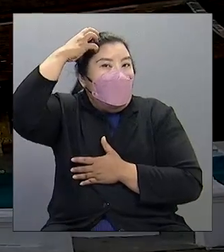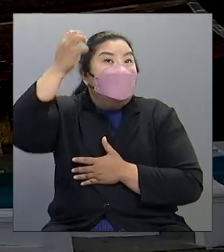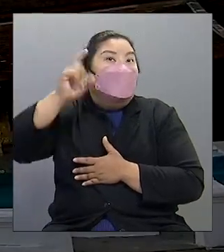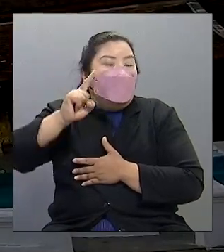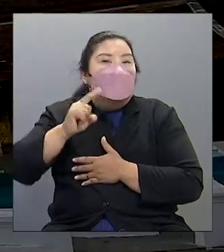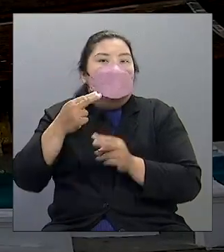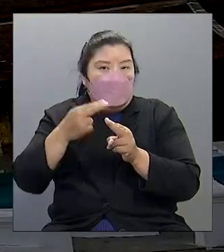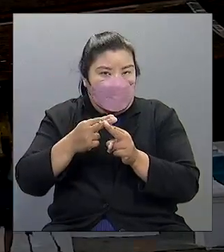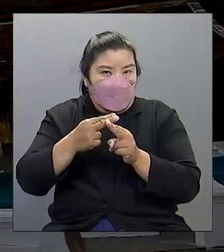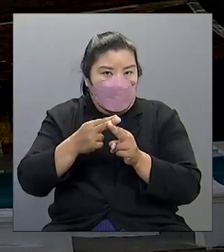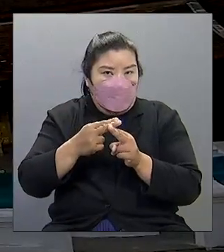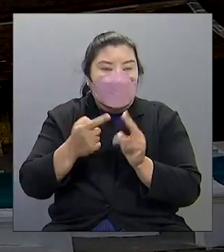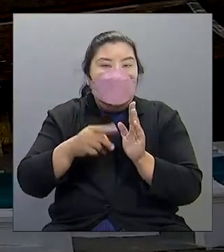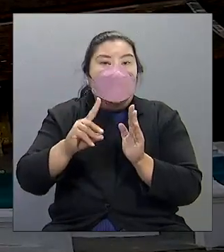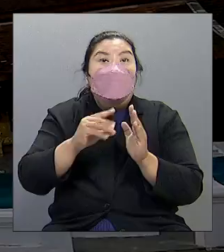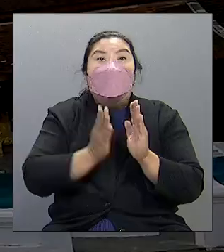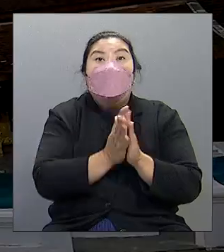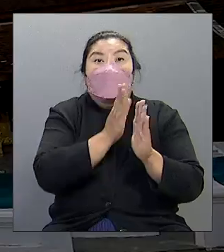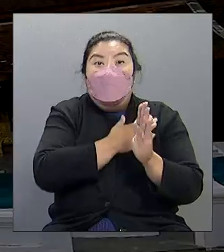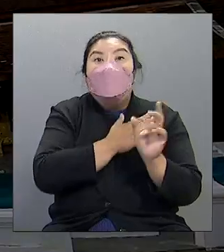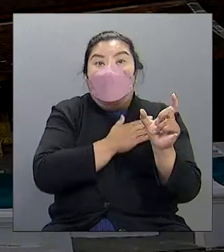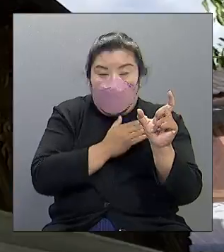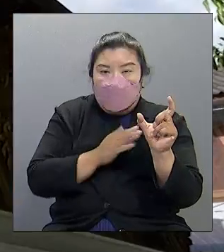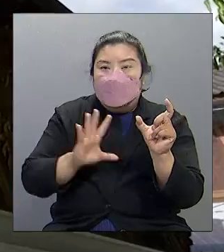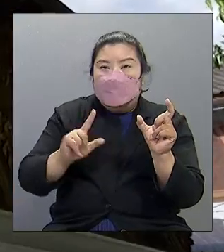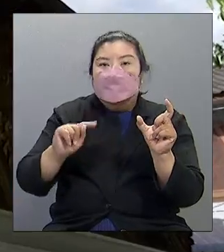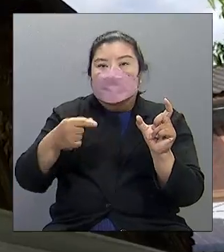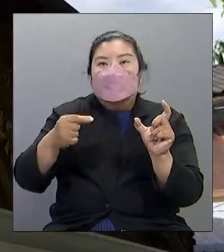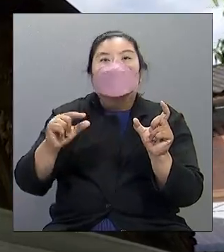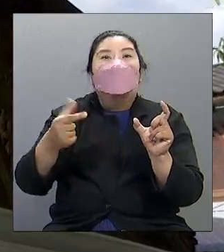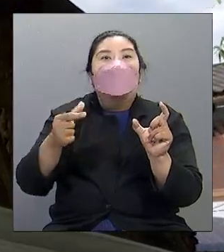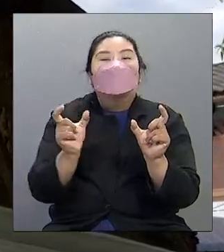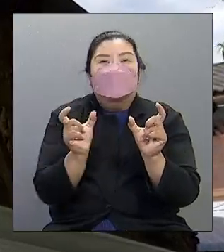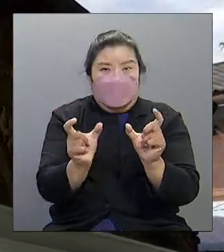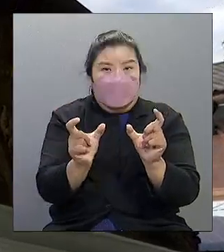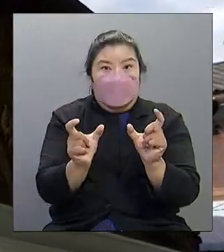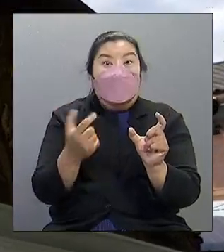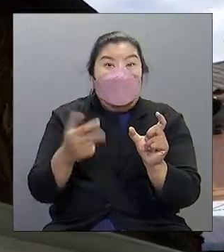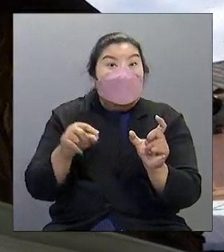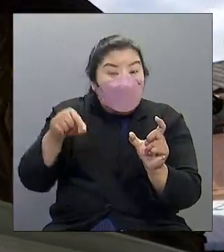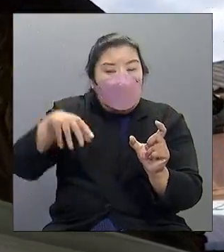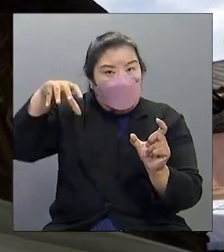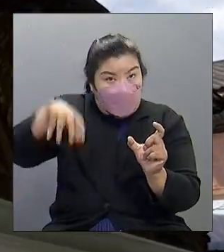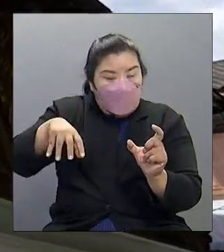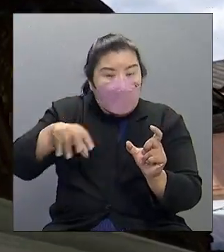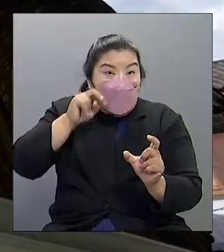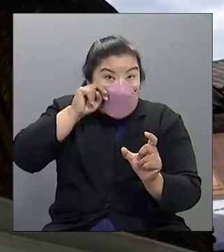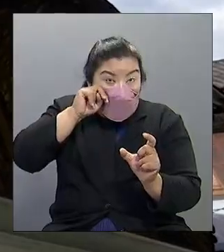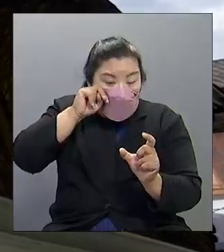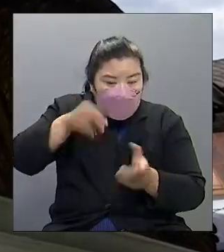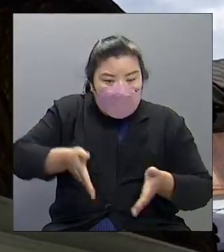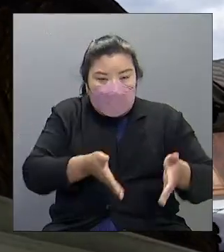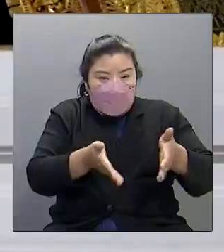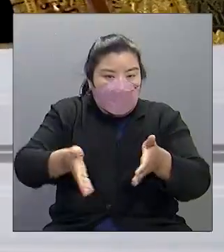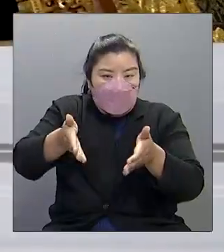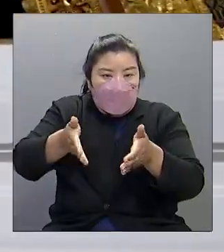วัดเชียงทองค่ะั้งอยู่บริเวณที่แ่น้ำคา ไหมาบนจบกแ่น้ของค่ะความดดเดนของวดแห่งนี้